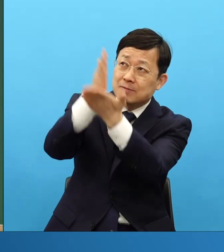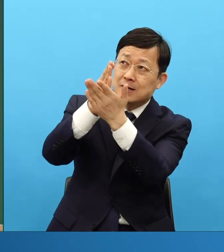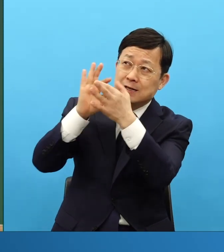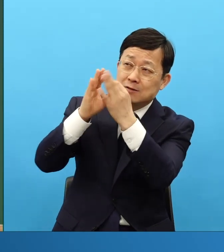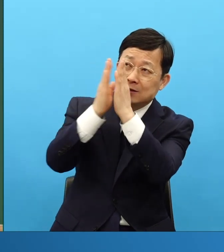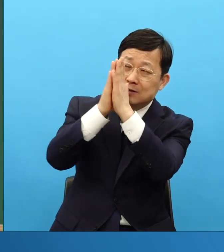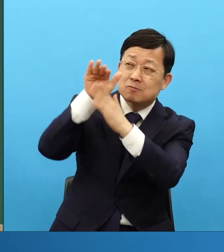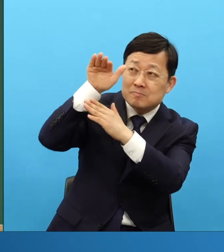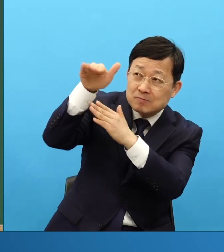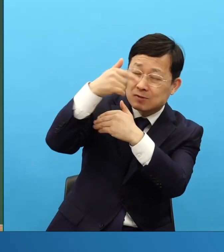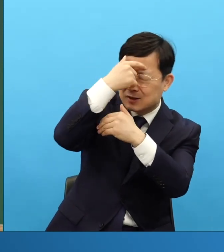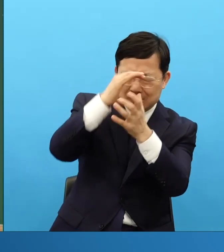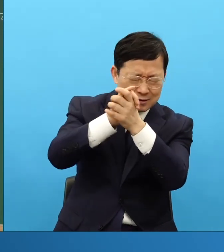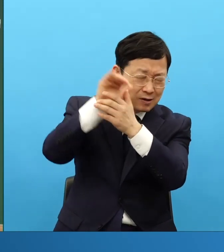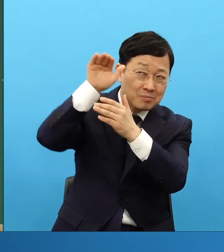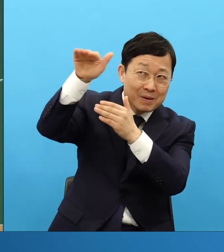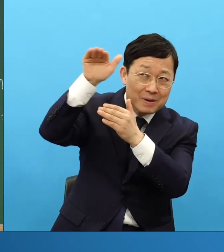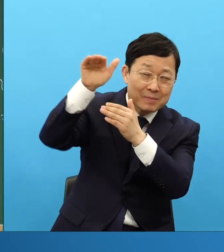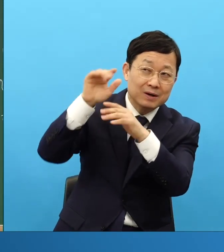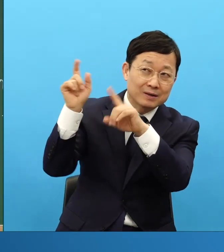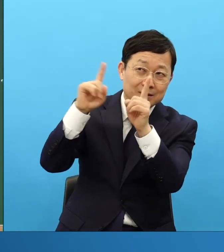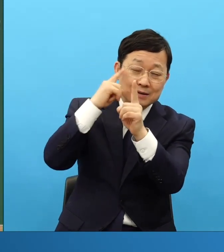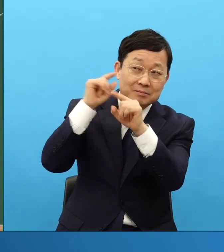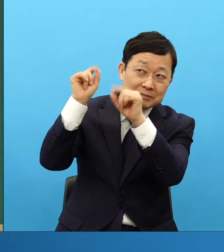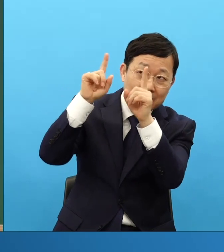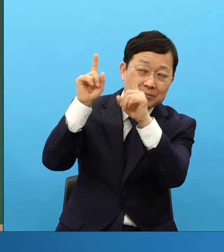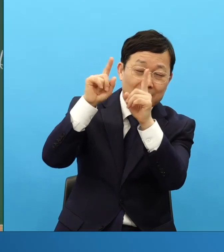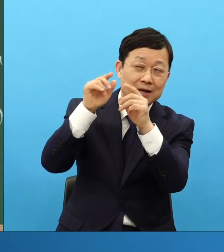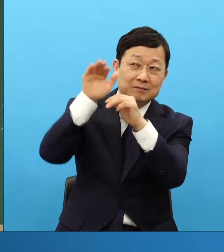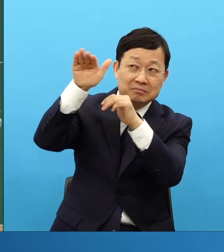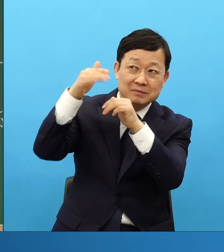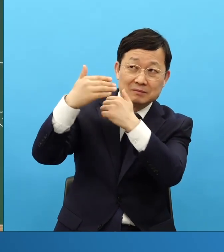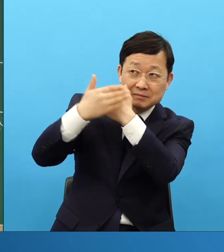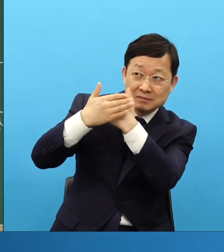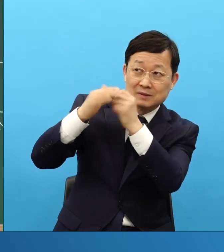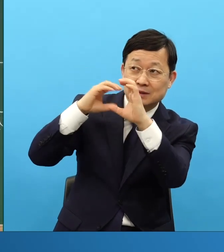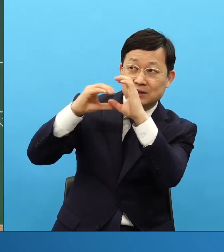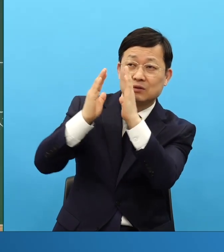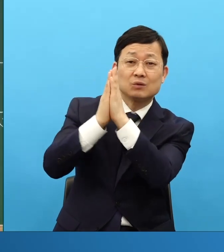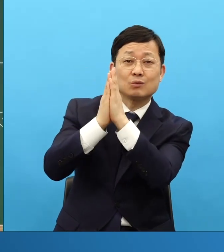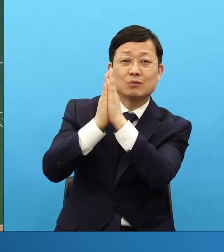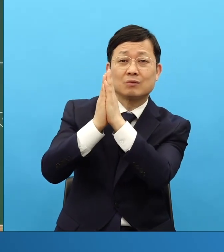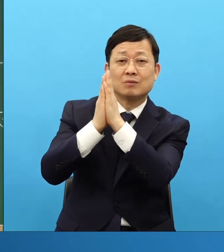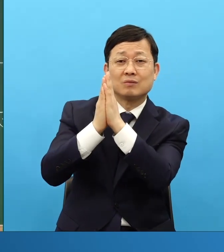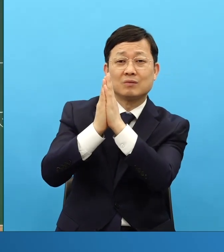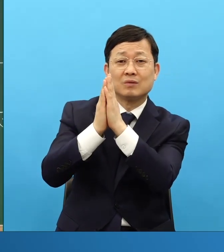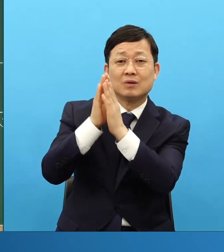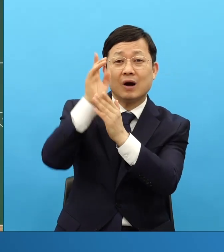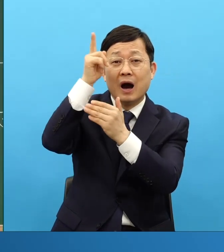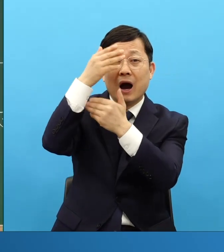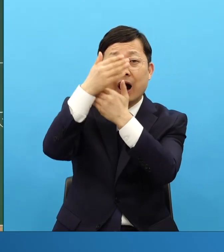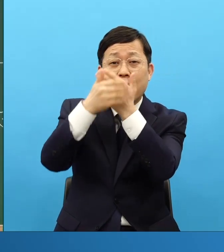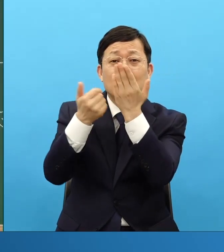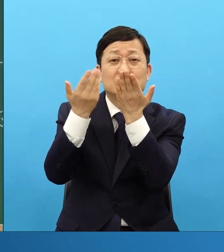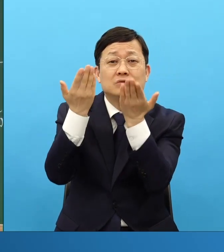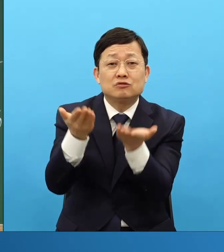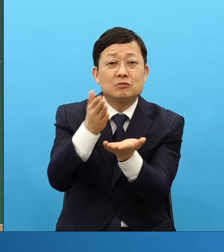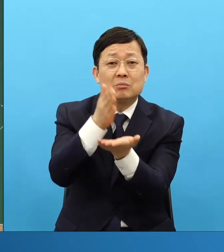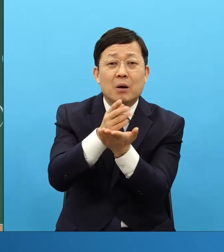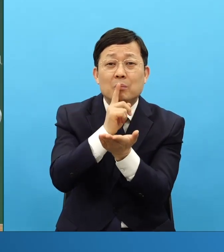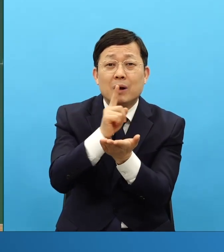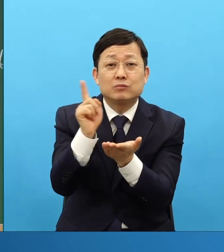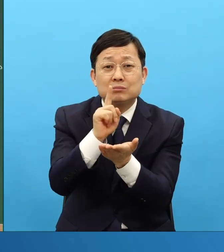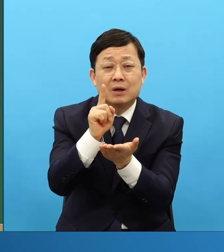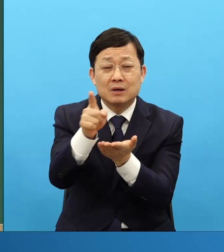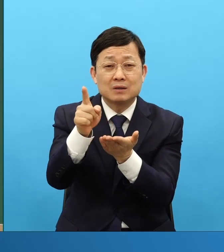night, give the Lord no rest. 무슨 우리가 여호와를 쉬지 못하게 합니까? 그 말 표현을 그렇게 한 거예요. I think it's just a figurative speech. You know, there's no way we